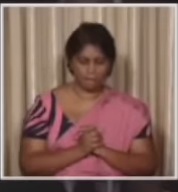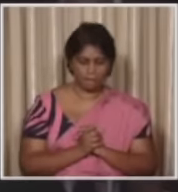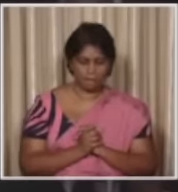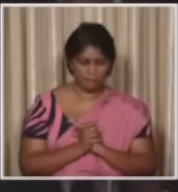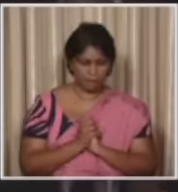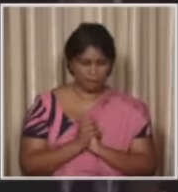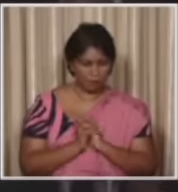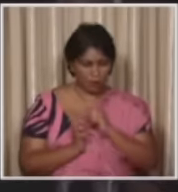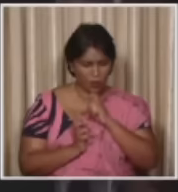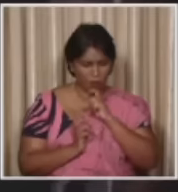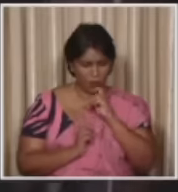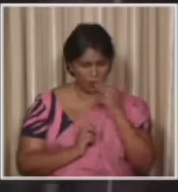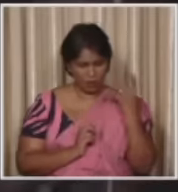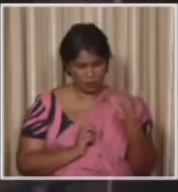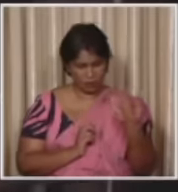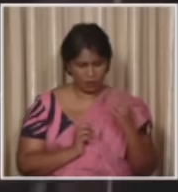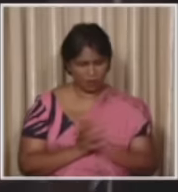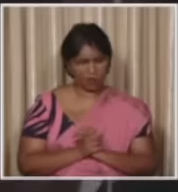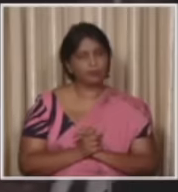2000 නඩු හතරක්